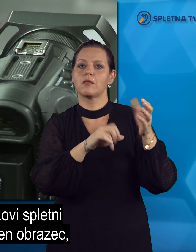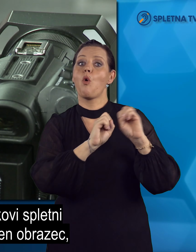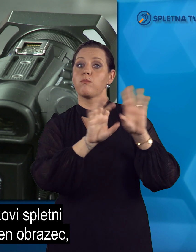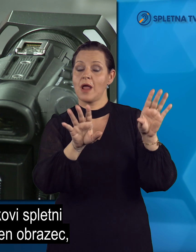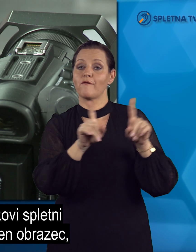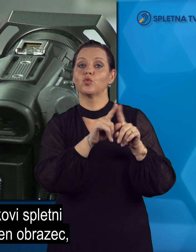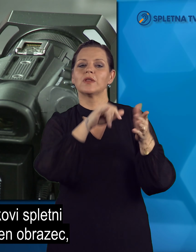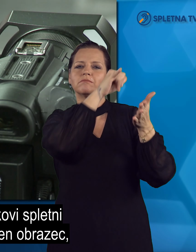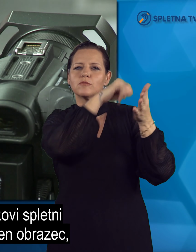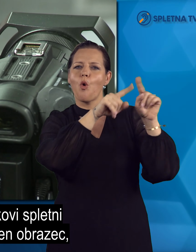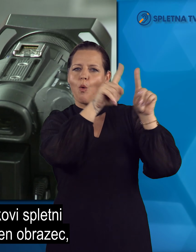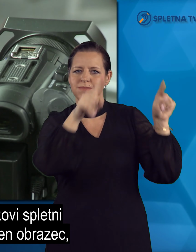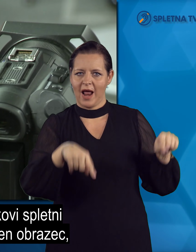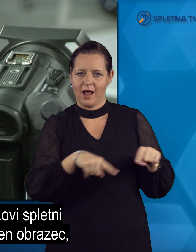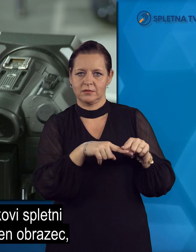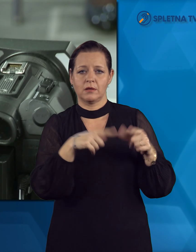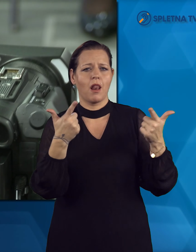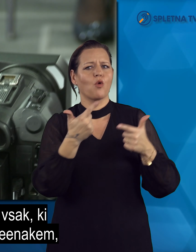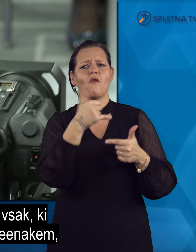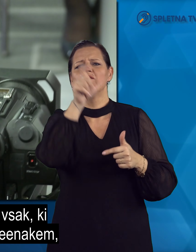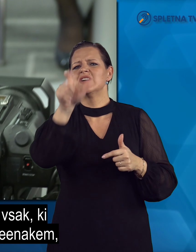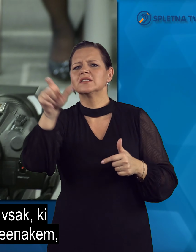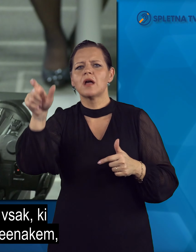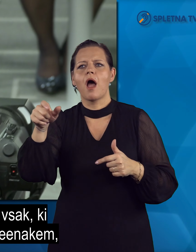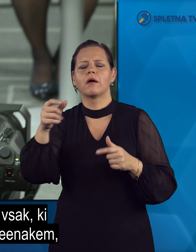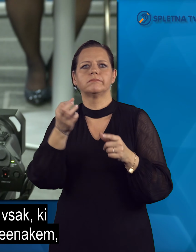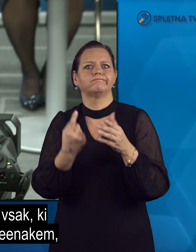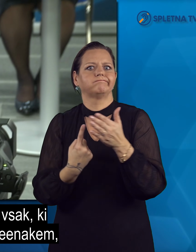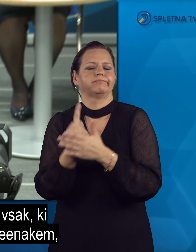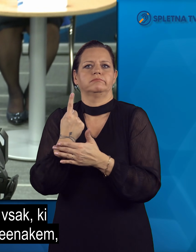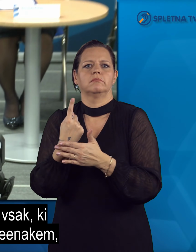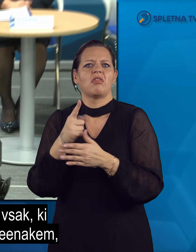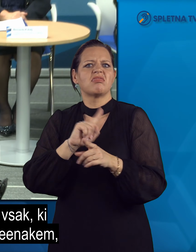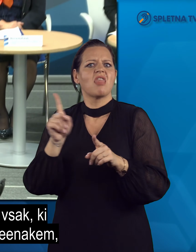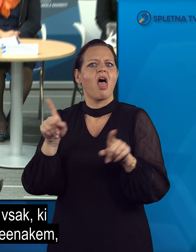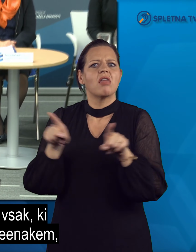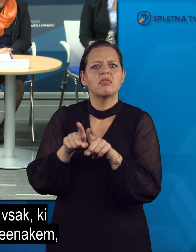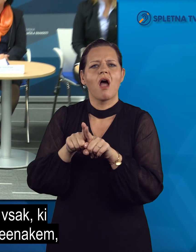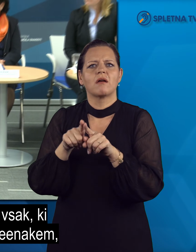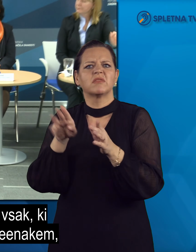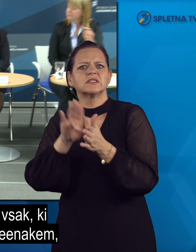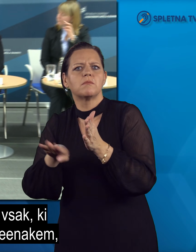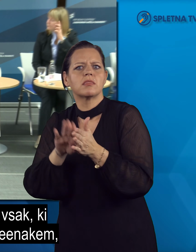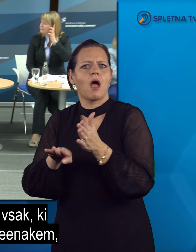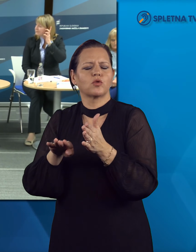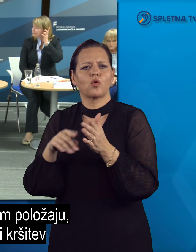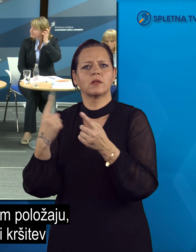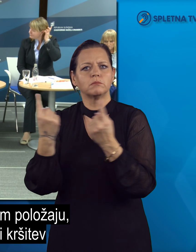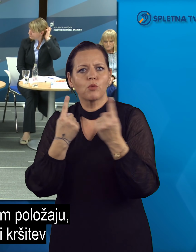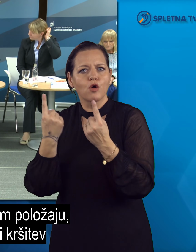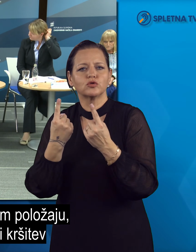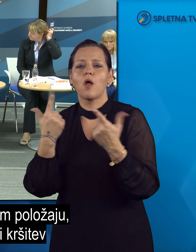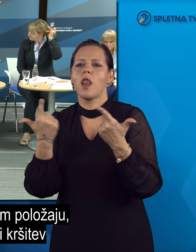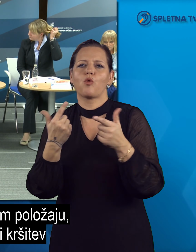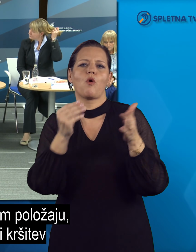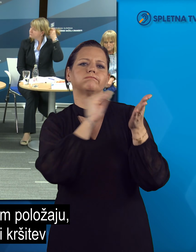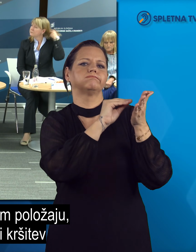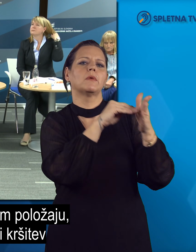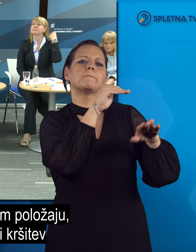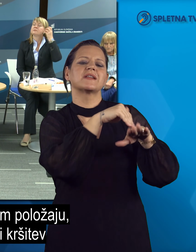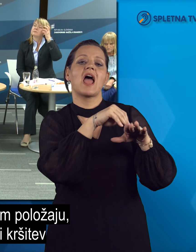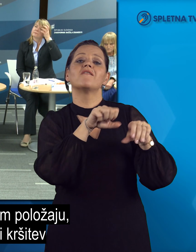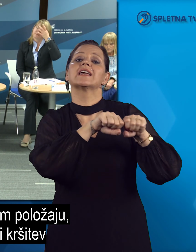je objavljen obrazec, na katerem vsak, ki se znajde v neenakem diskriminatornem položaju, lahko prijavi kršitev in